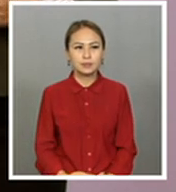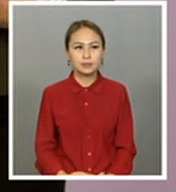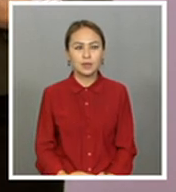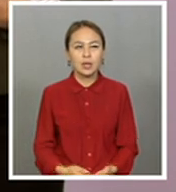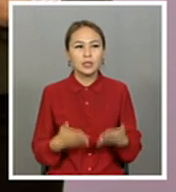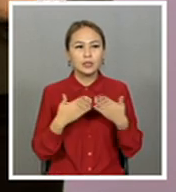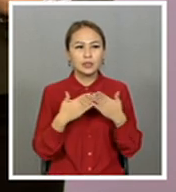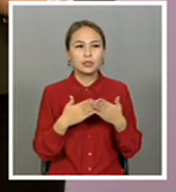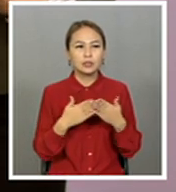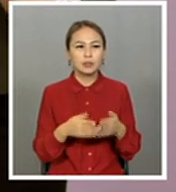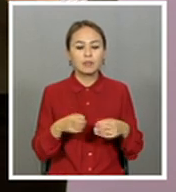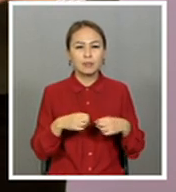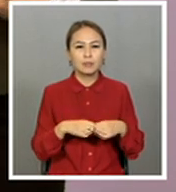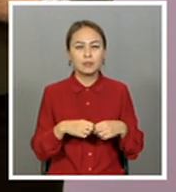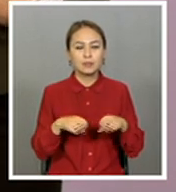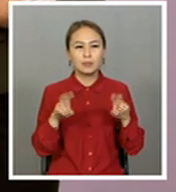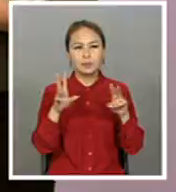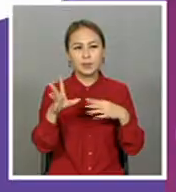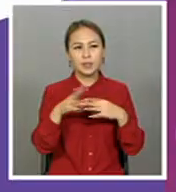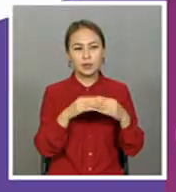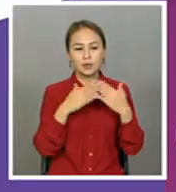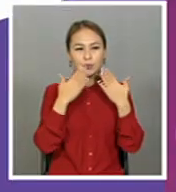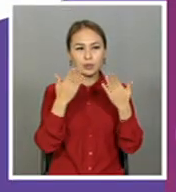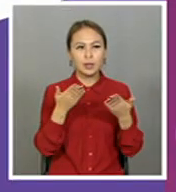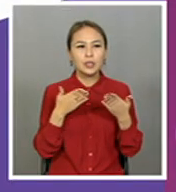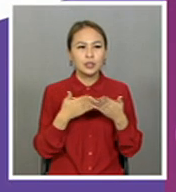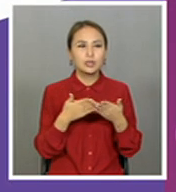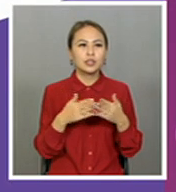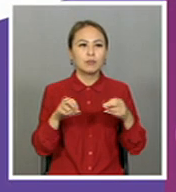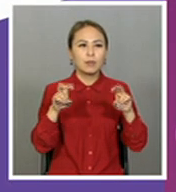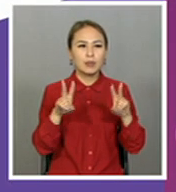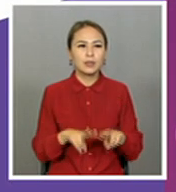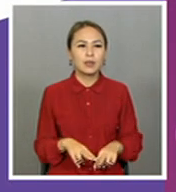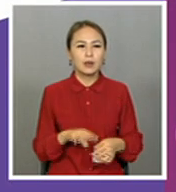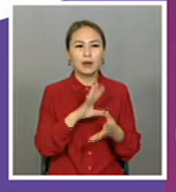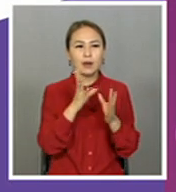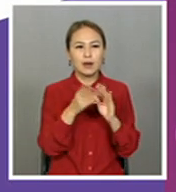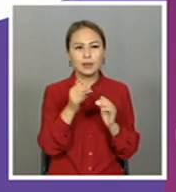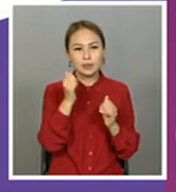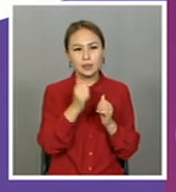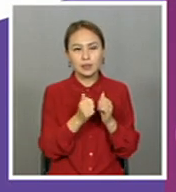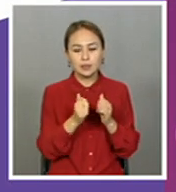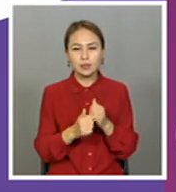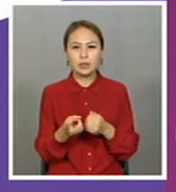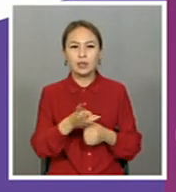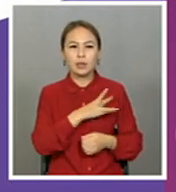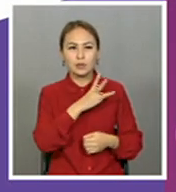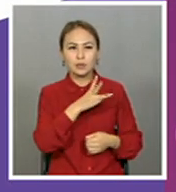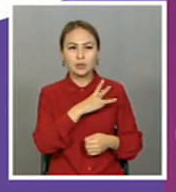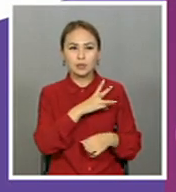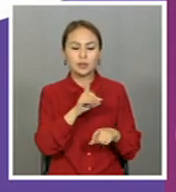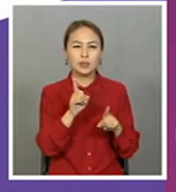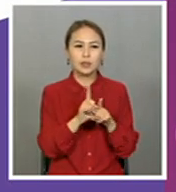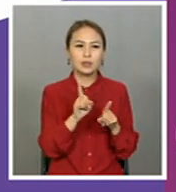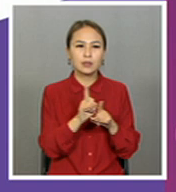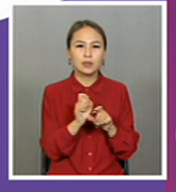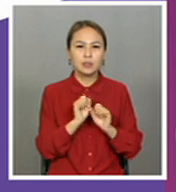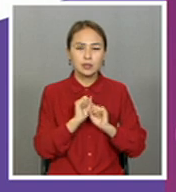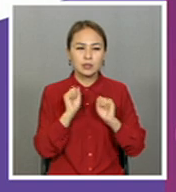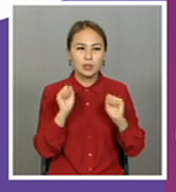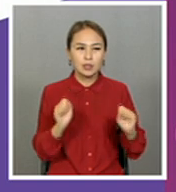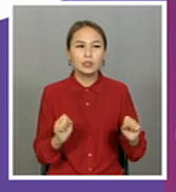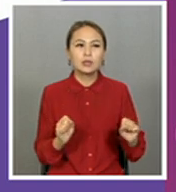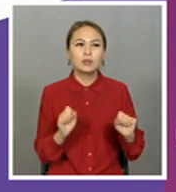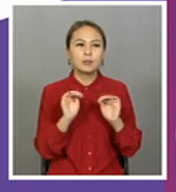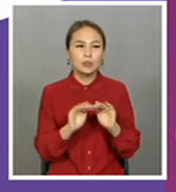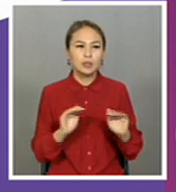Теңізші, бәріміз мәтінді бірге оқимыз. Теңізші мамандығы әр нәрсеге әуесқой,